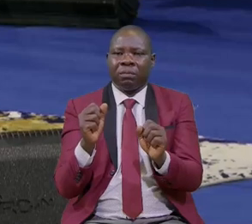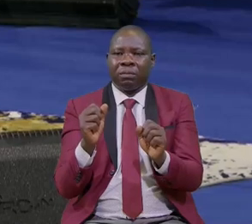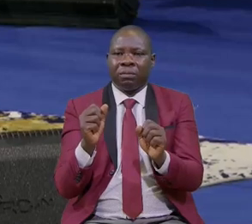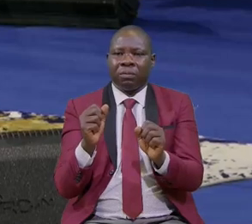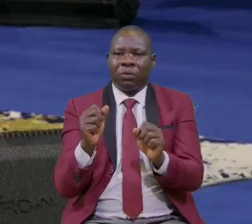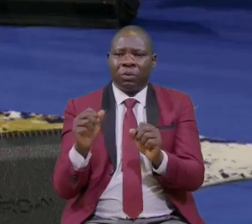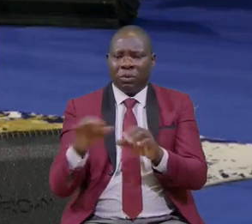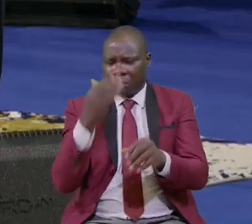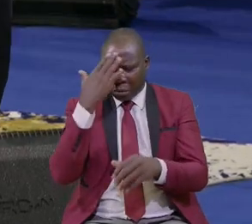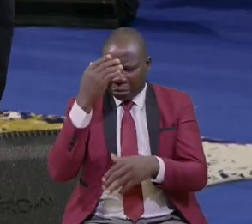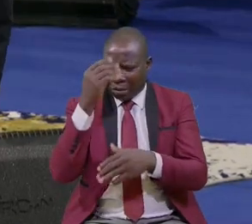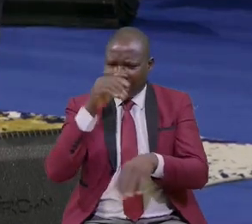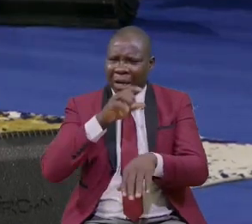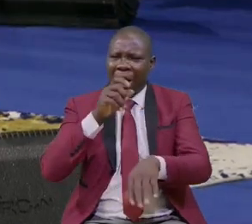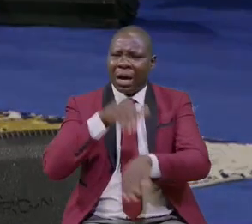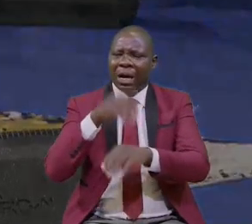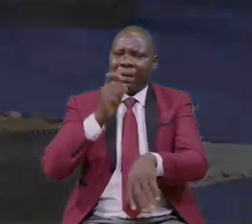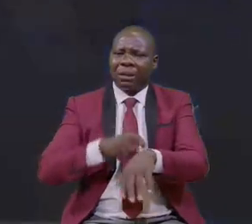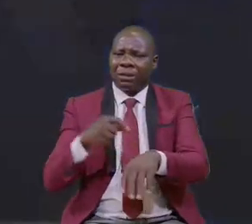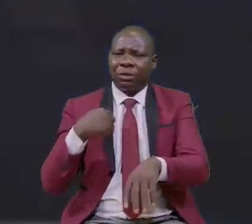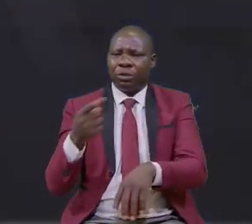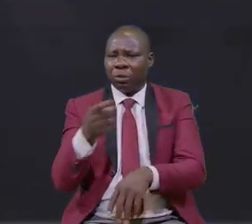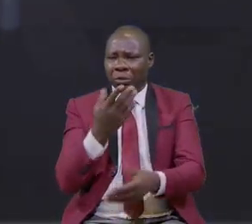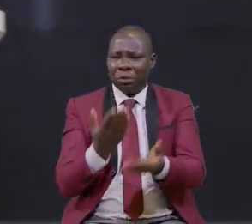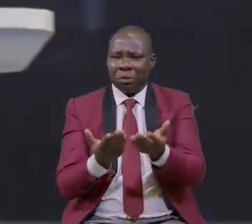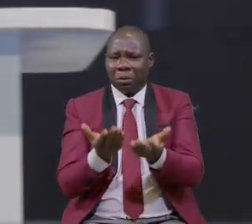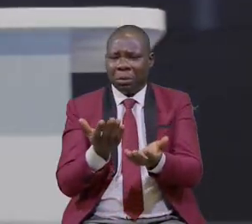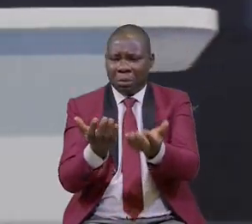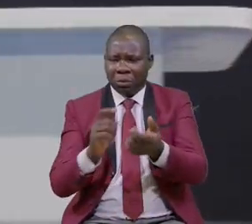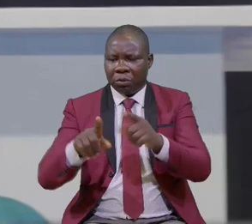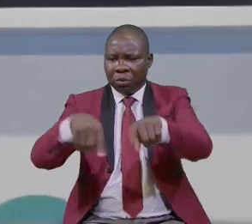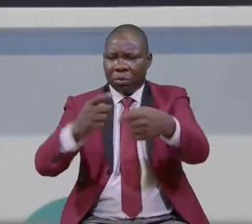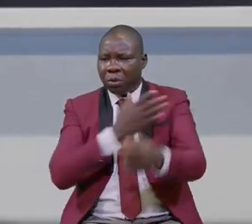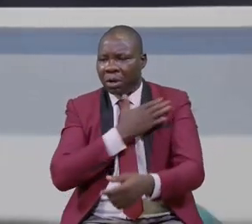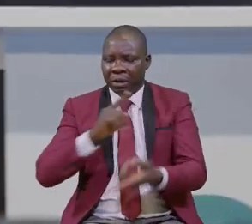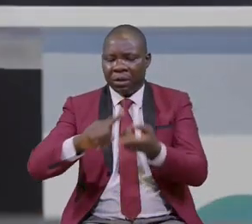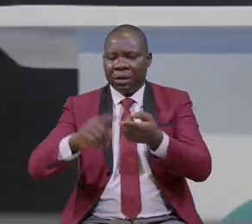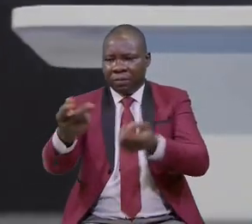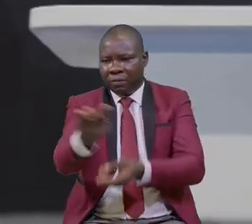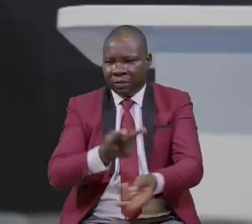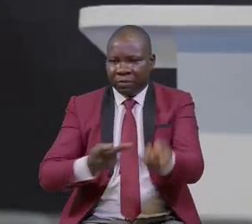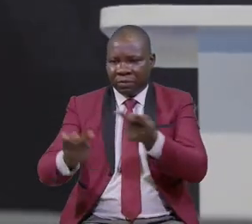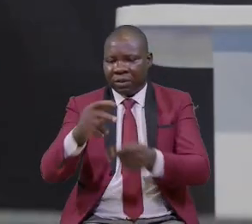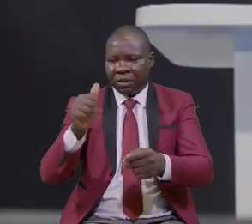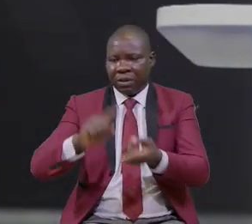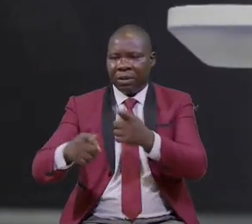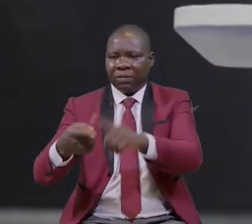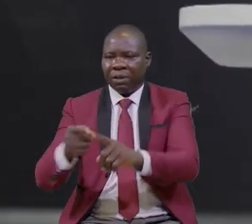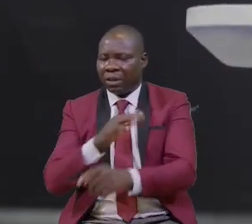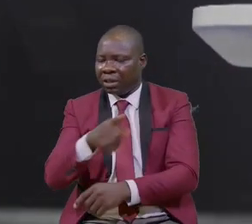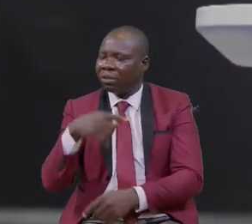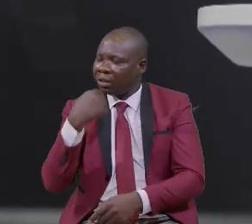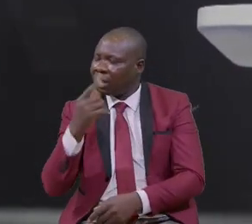salut parfois tu veux avvez visité un voisin un ami et tu dis